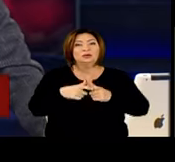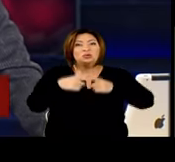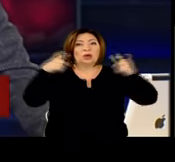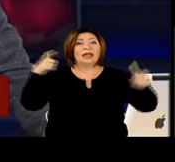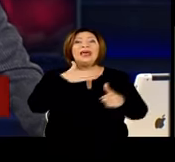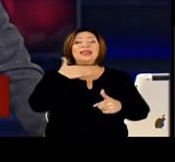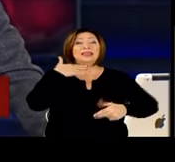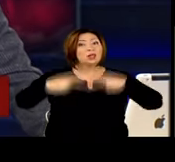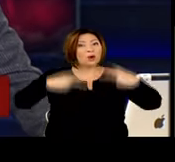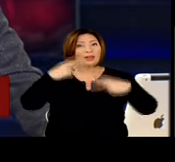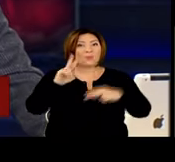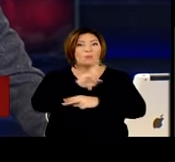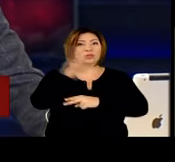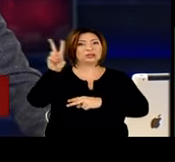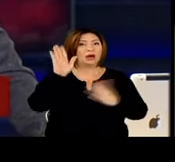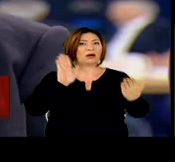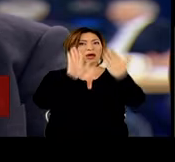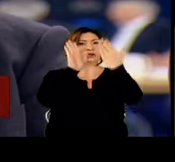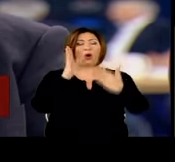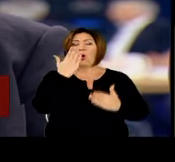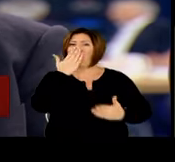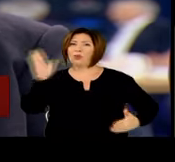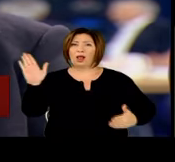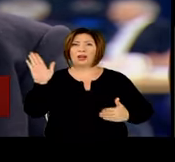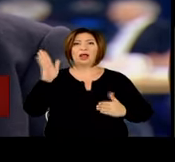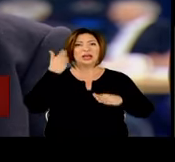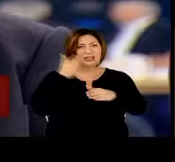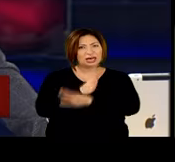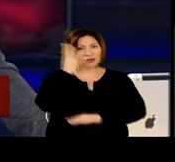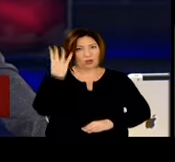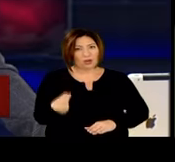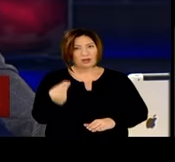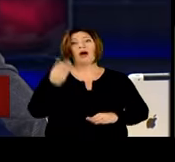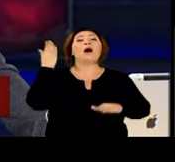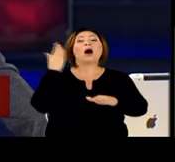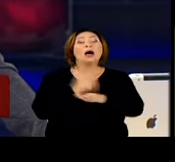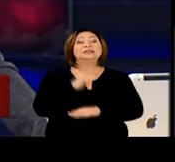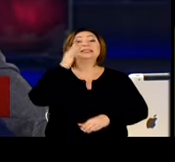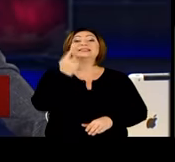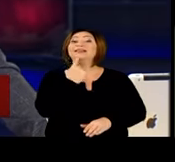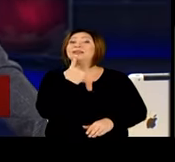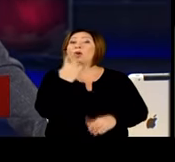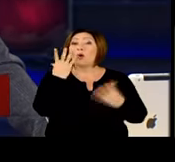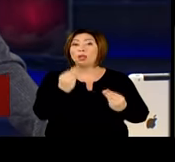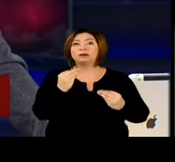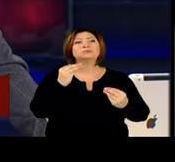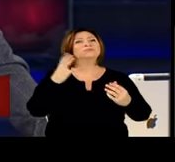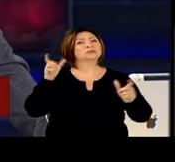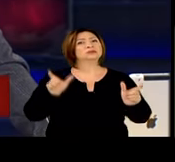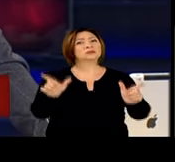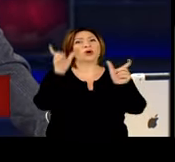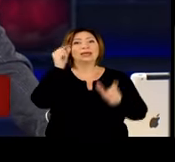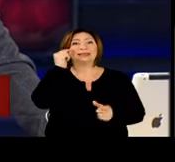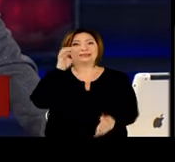et lokantaları modasına karşı orijinali, gerçek olanı, asıl tadı savunabilecek